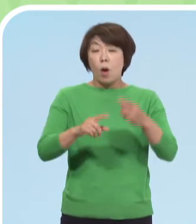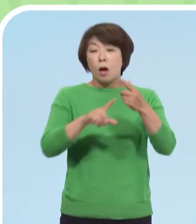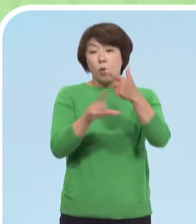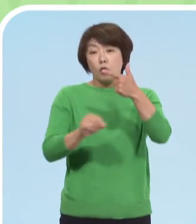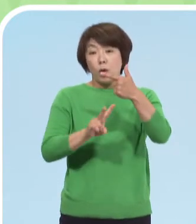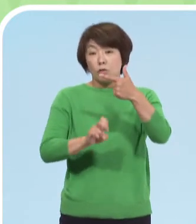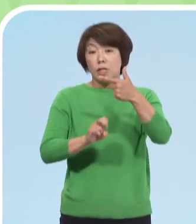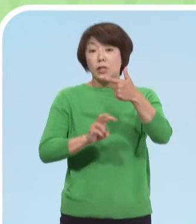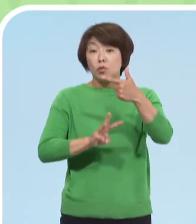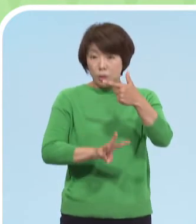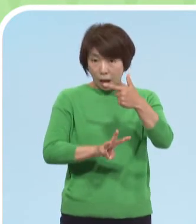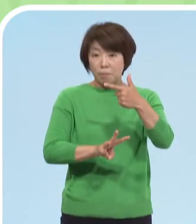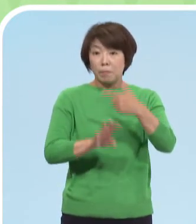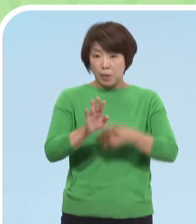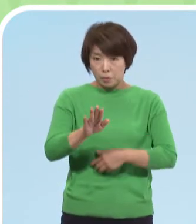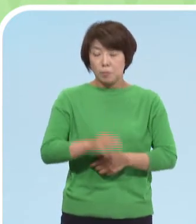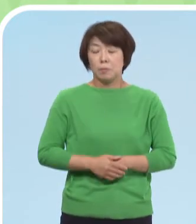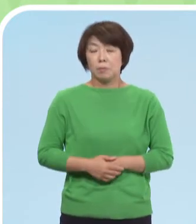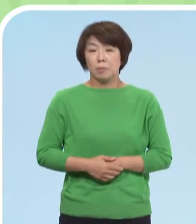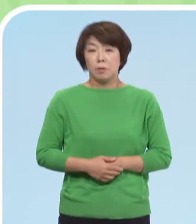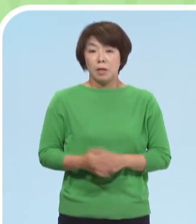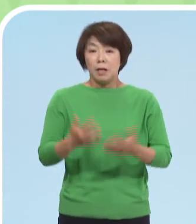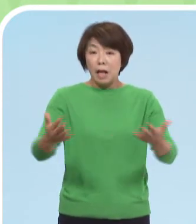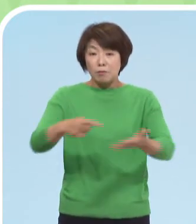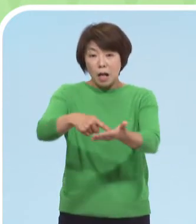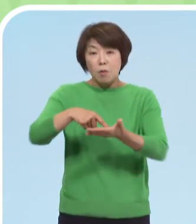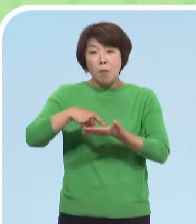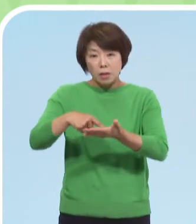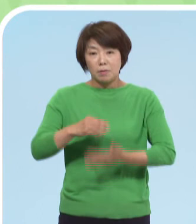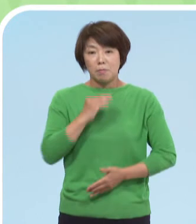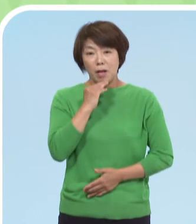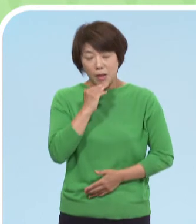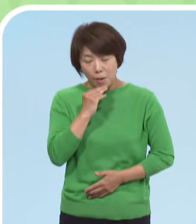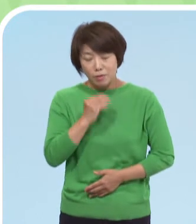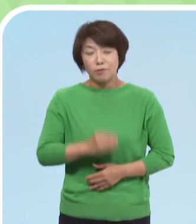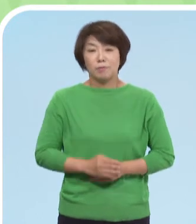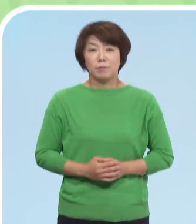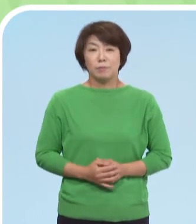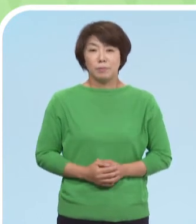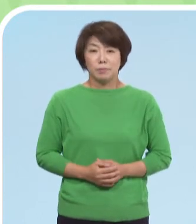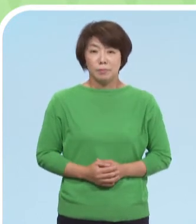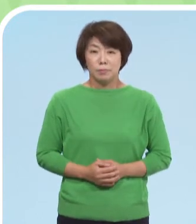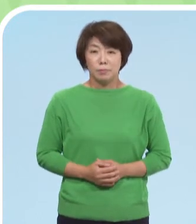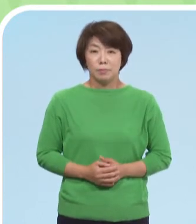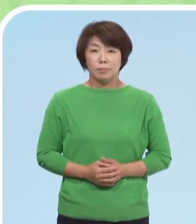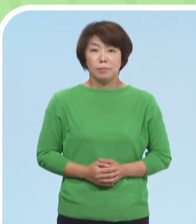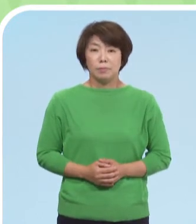月23日水曜必着です。たくさんのご応募お待ちしています。